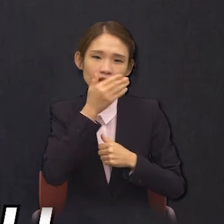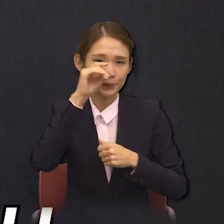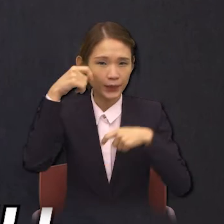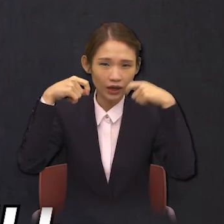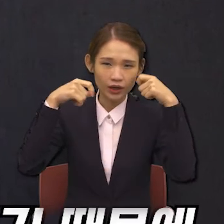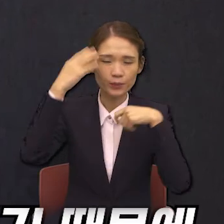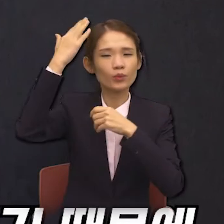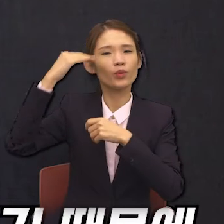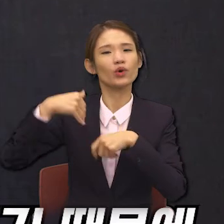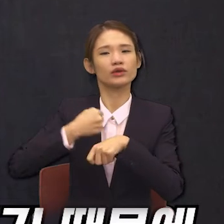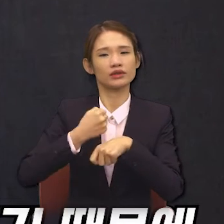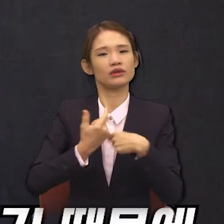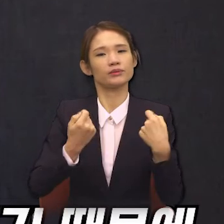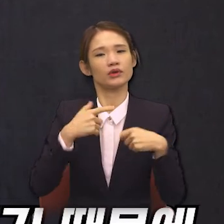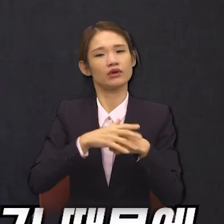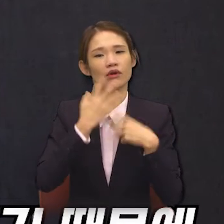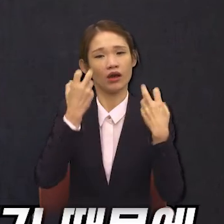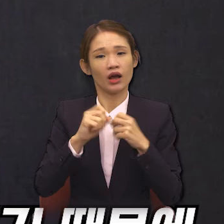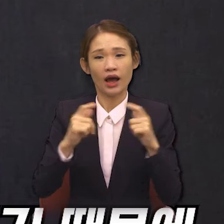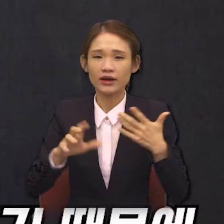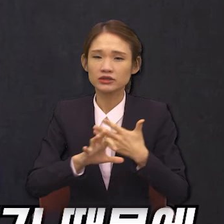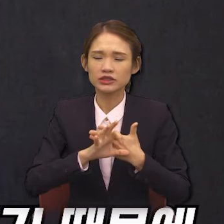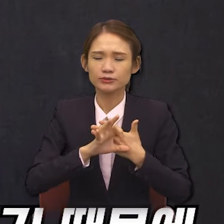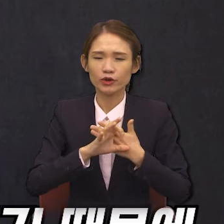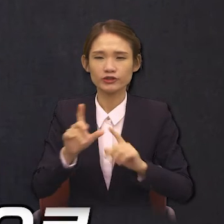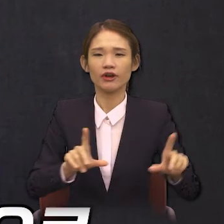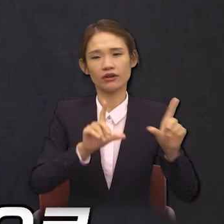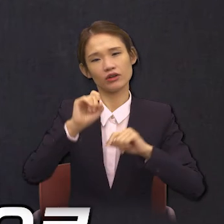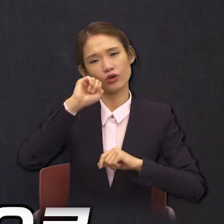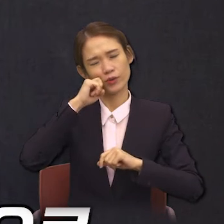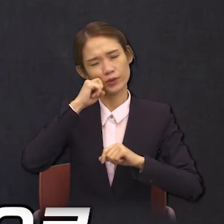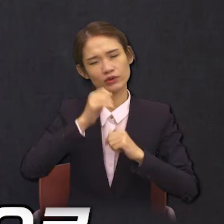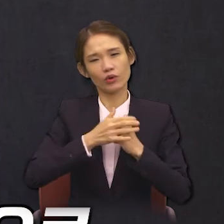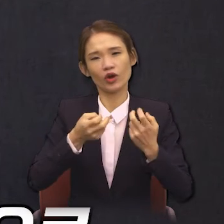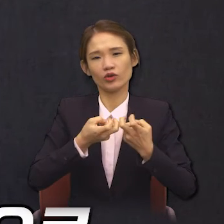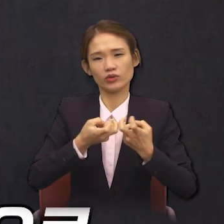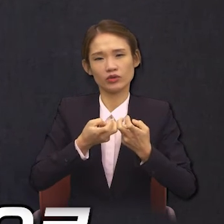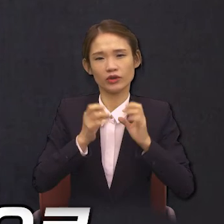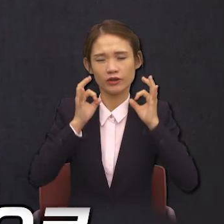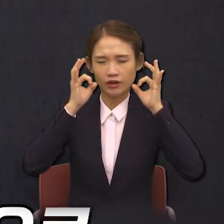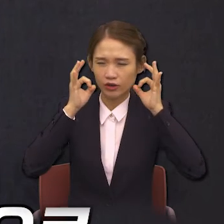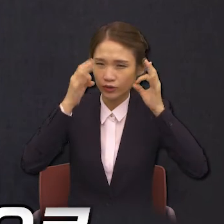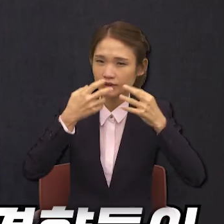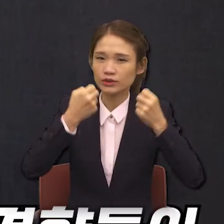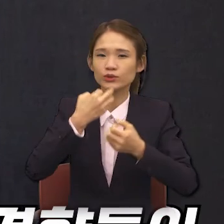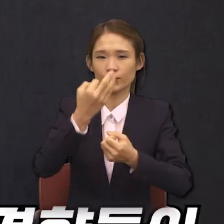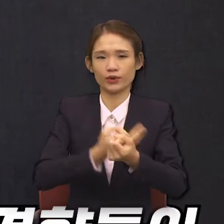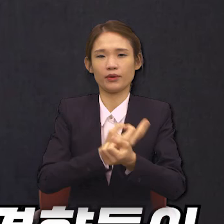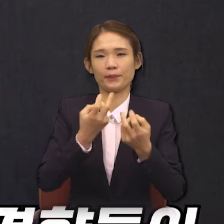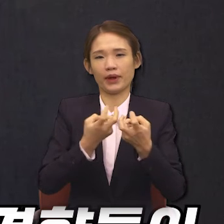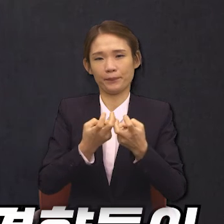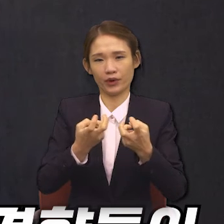일부러 머리를 기른다거나 그렇게 하지 않으면 살아남기가 어렵기 때문에 어떻게 보면 생존의 전략으로 어떻게